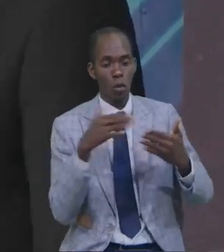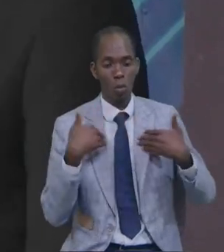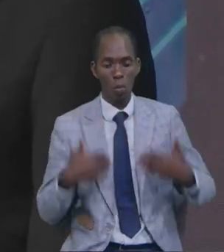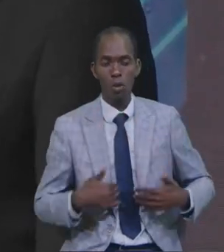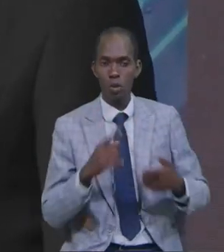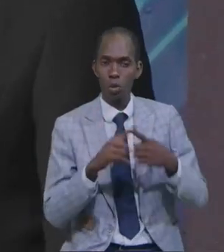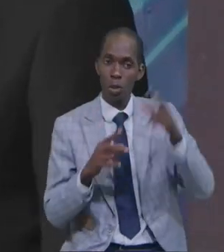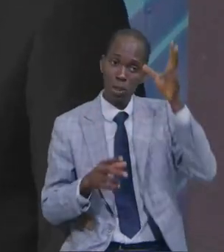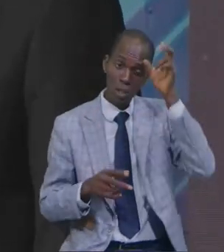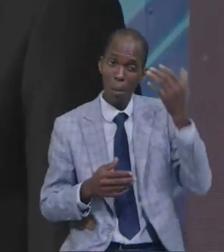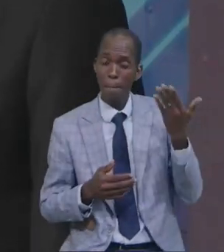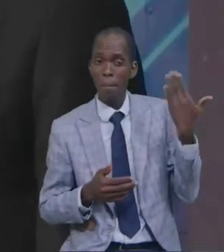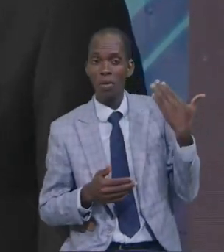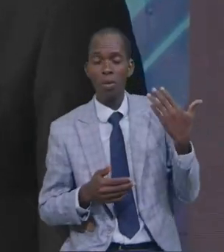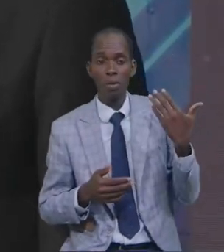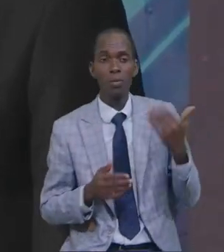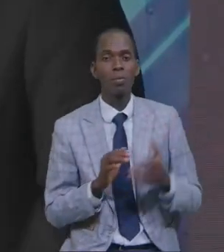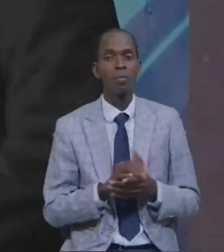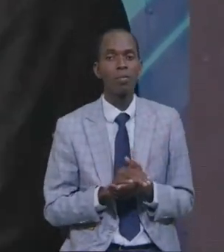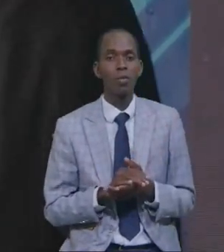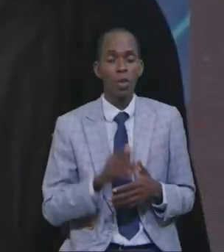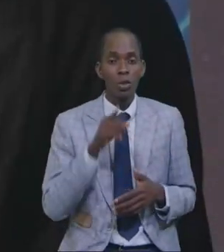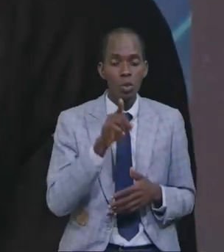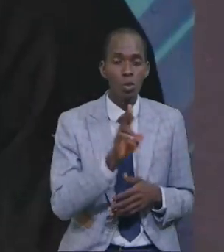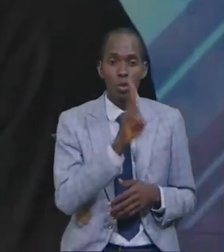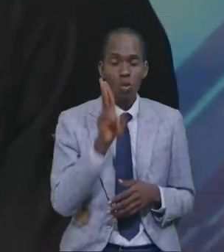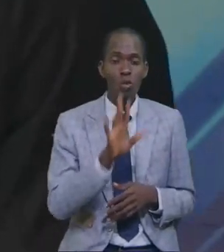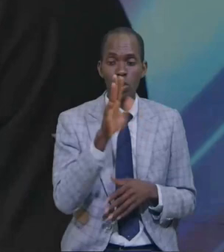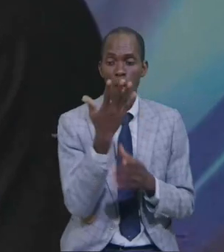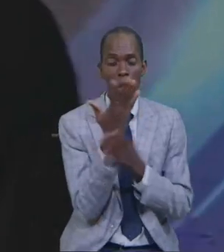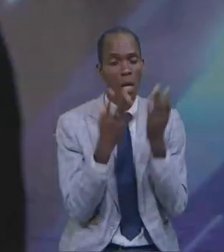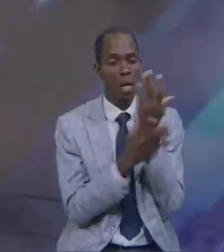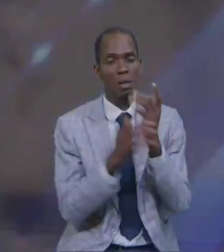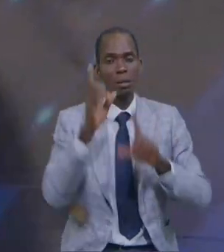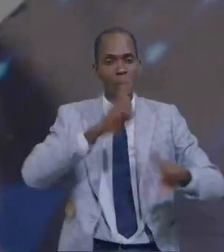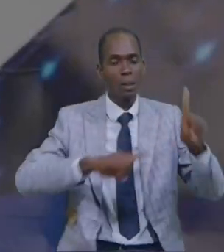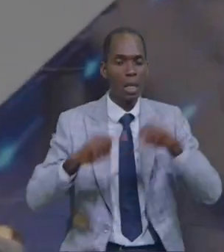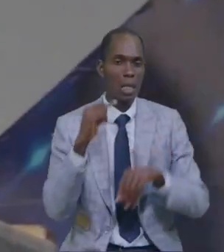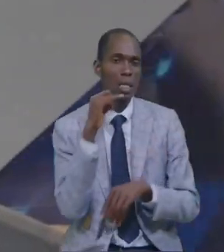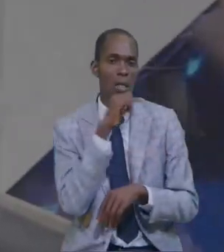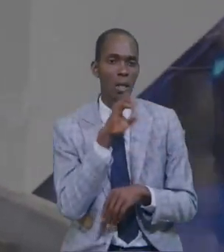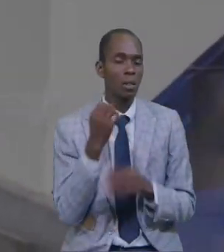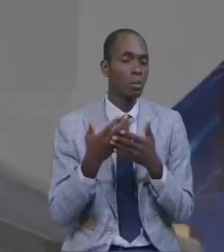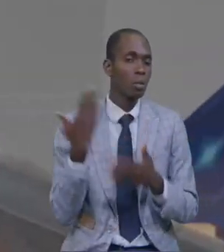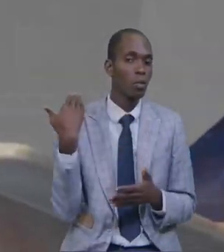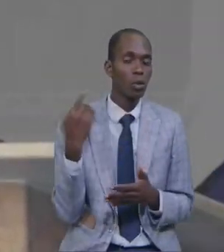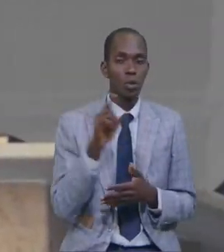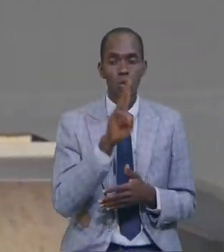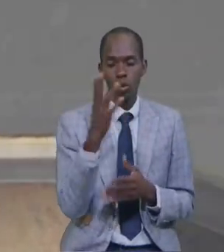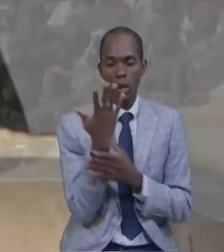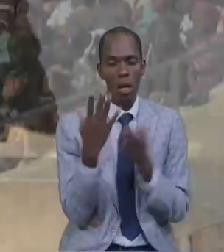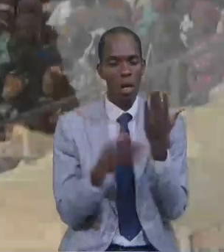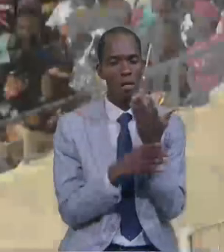mentir. Il utilisait ta main pour se battre. Il utilisait tes pieds pour danser selon la